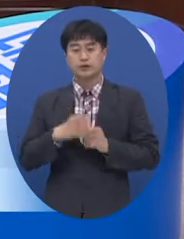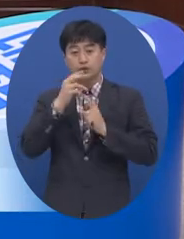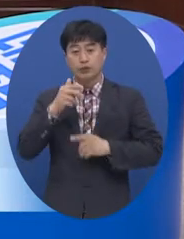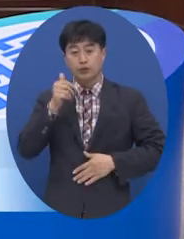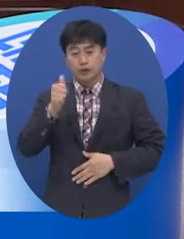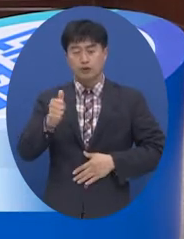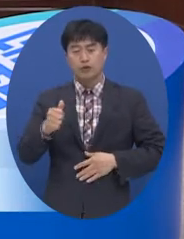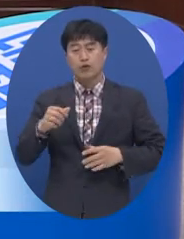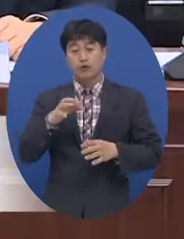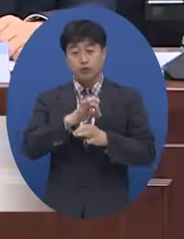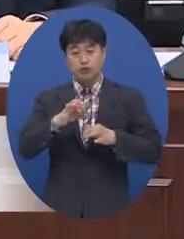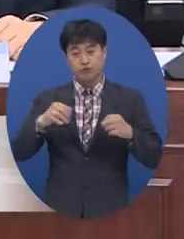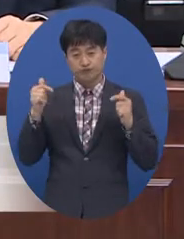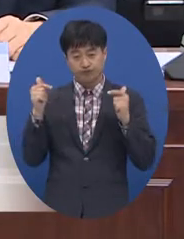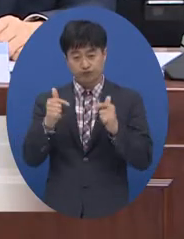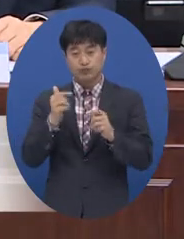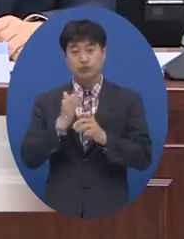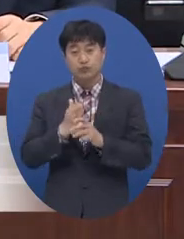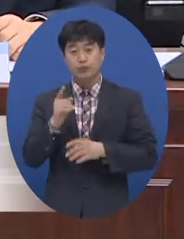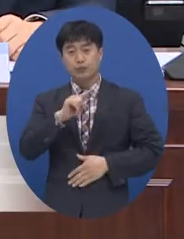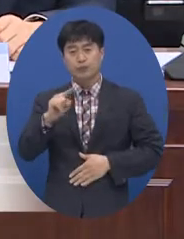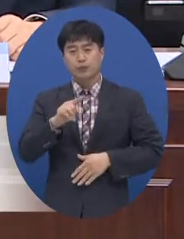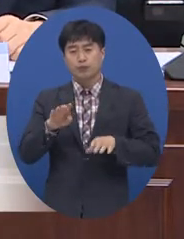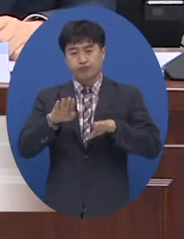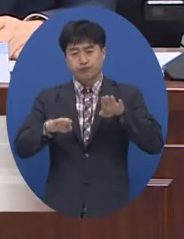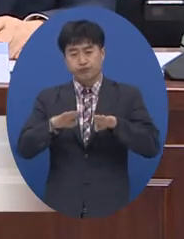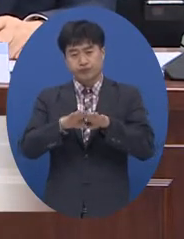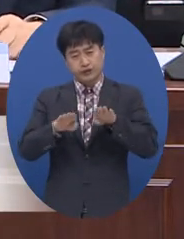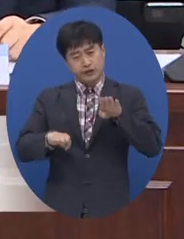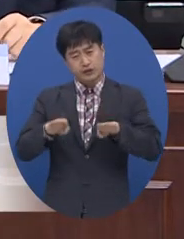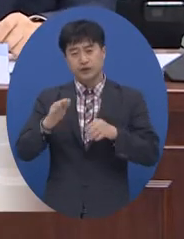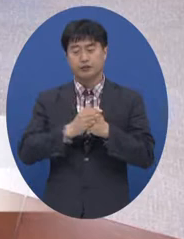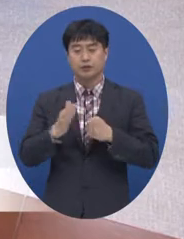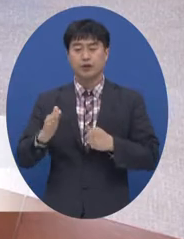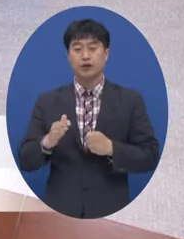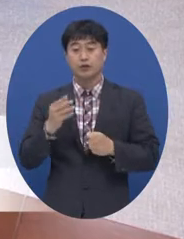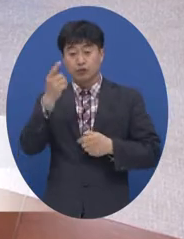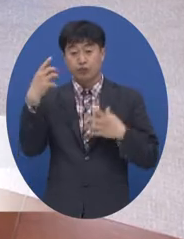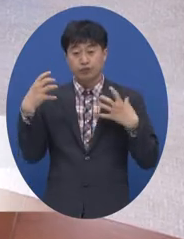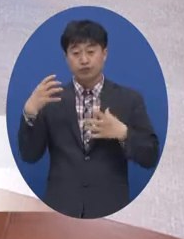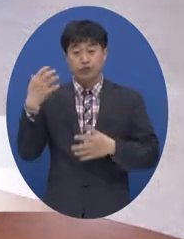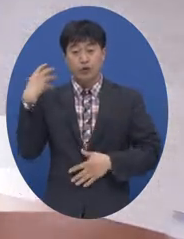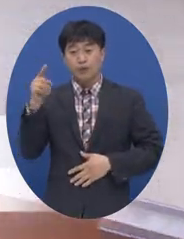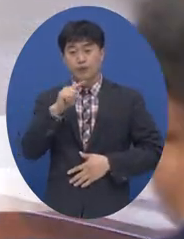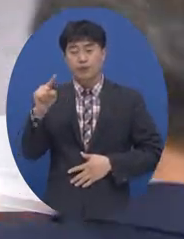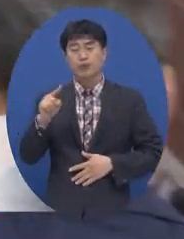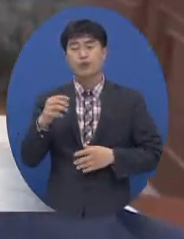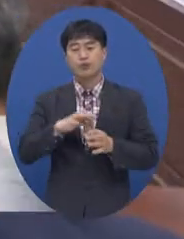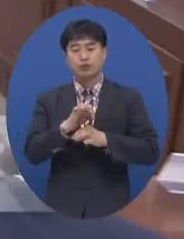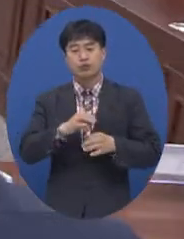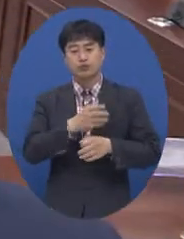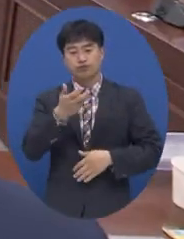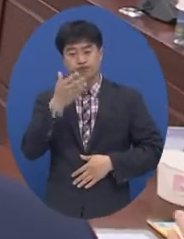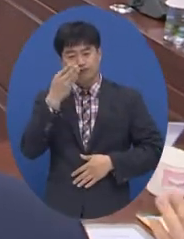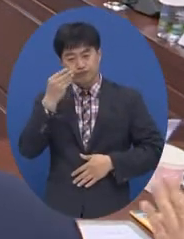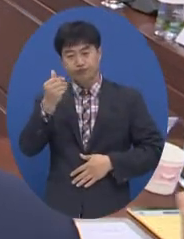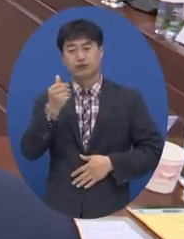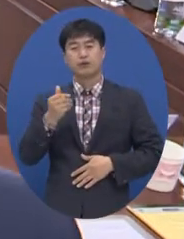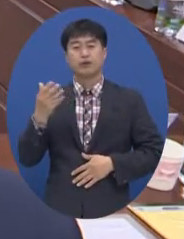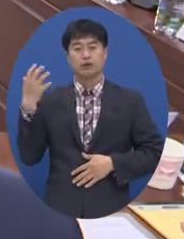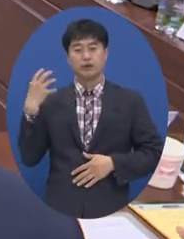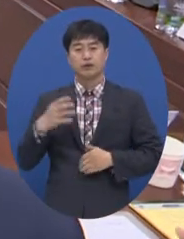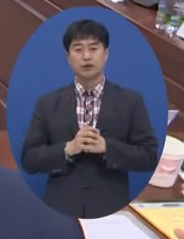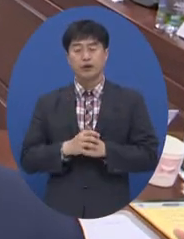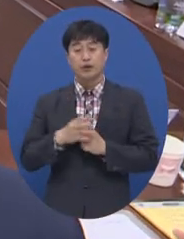경제가 나빠지고 있는 것은 불균형 격차 때문이라며 정부 영역의 역할은 경제를 순환하게 하는 데 있다고 강조했습니다.